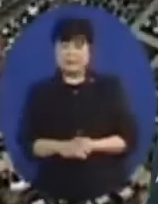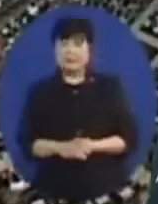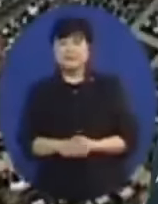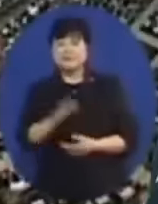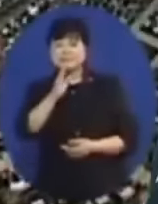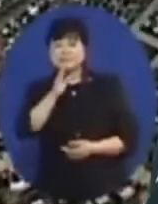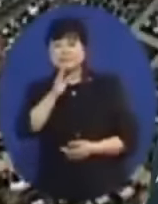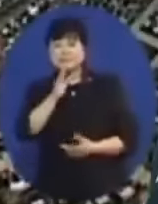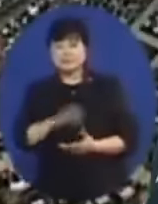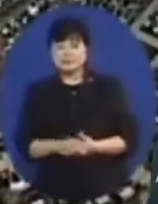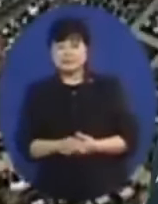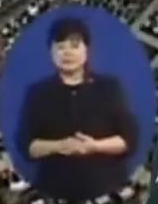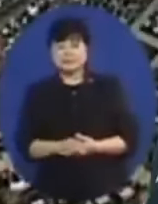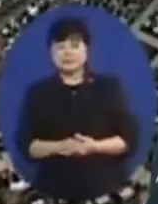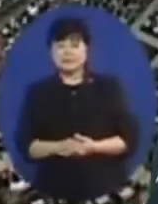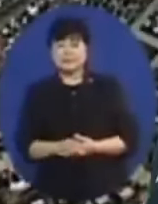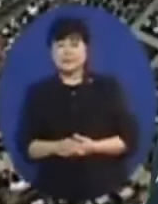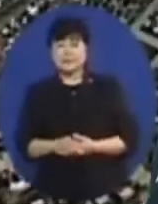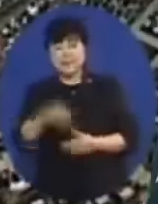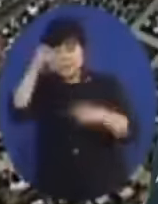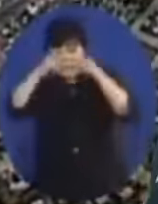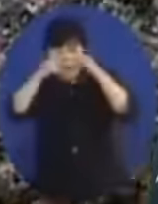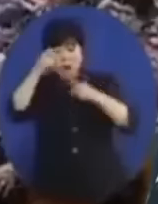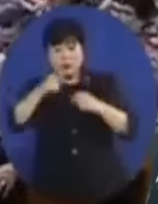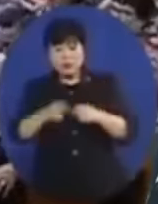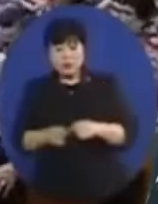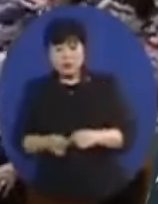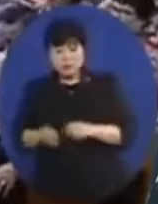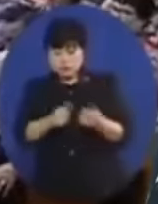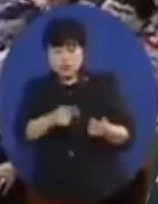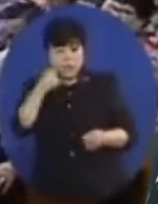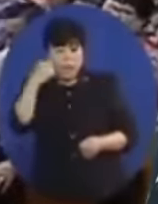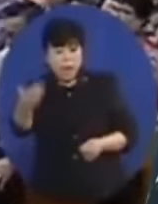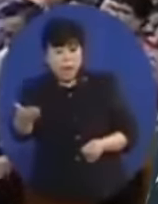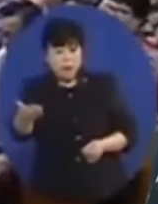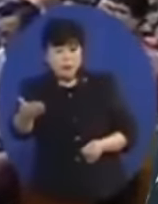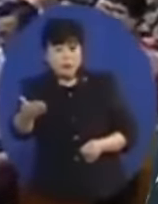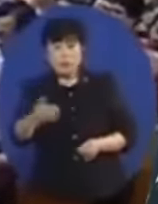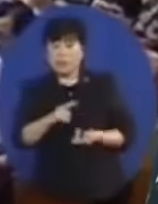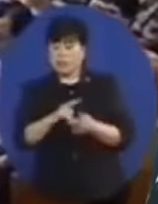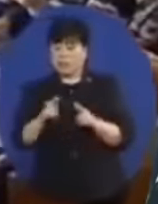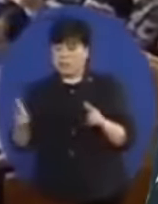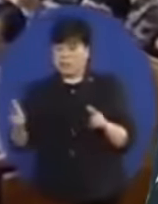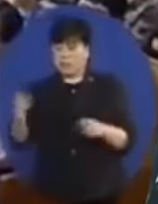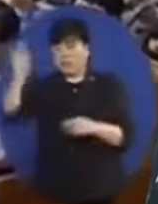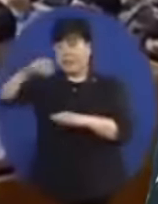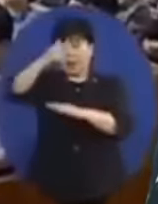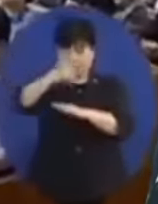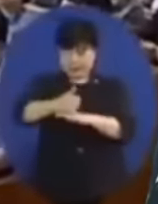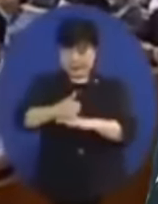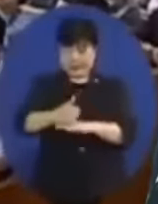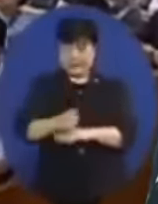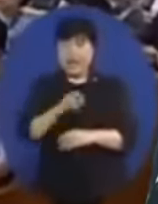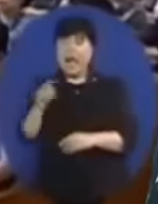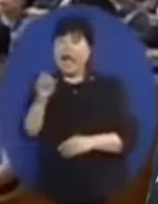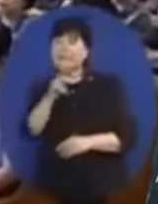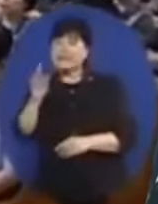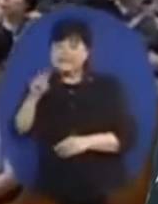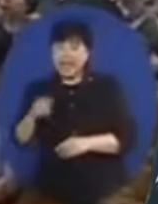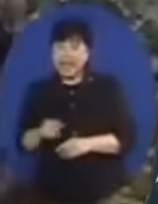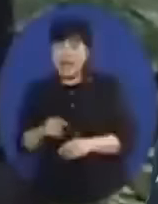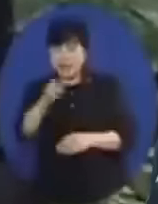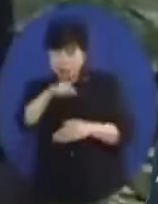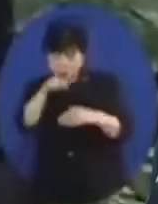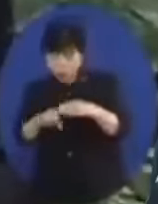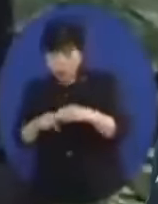아비새가 사울을 죽일까요? 왜냐? 다윗하고 아비새가 동굴에